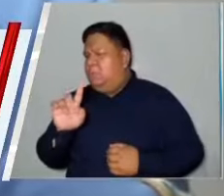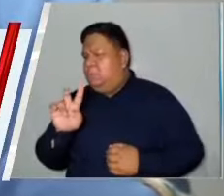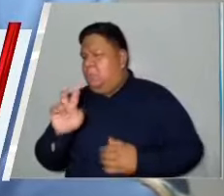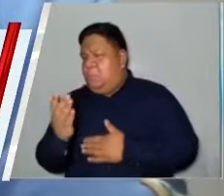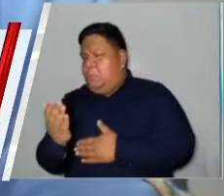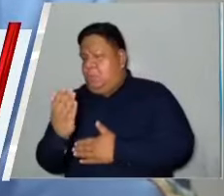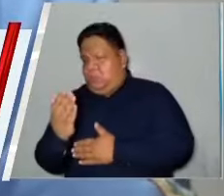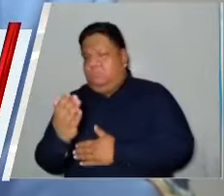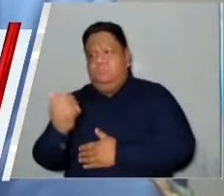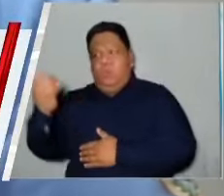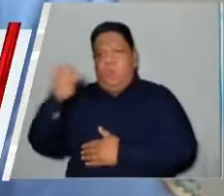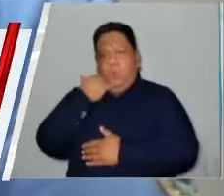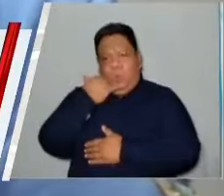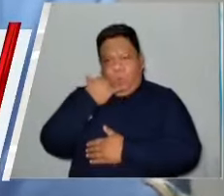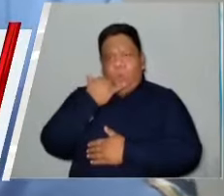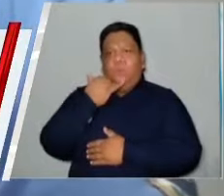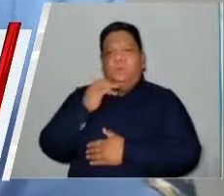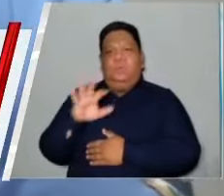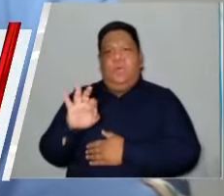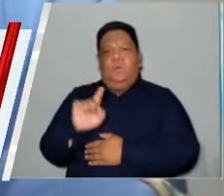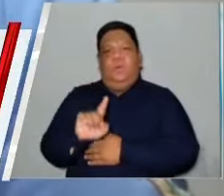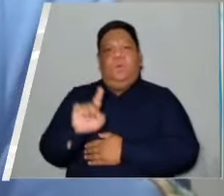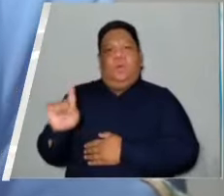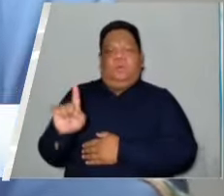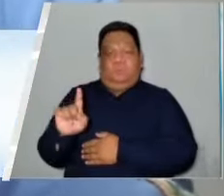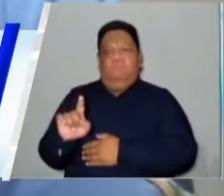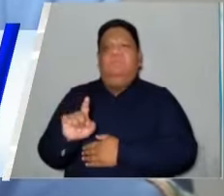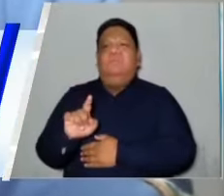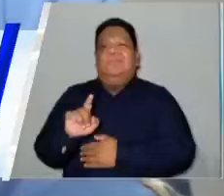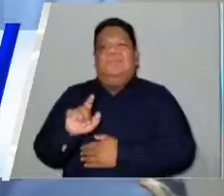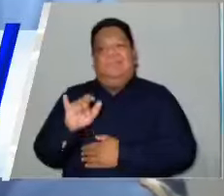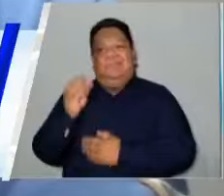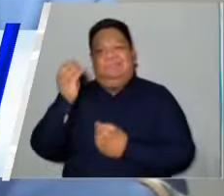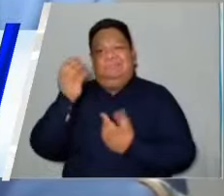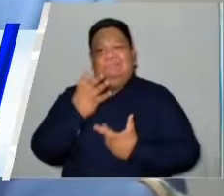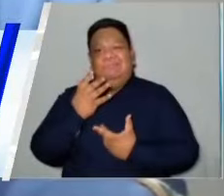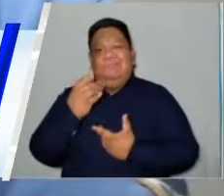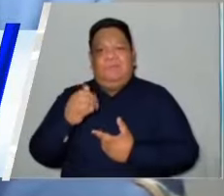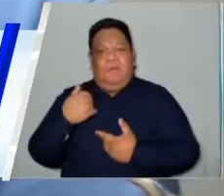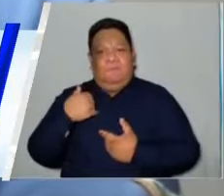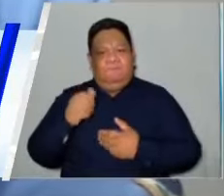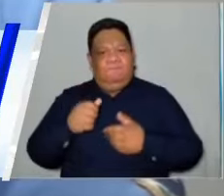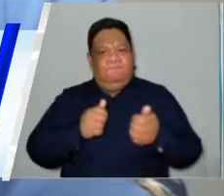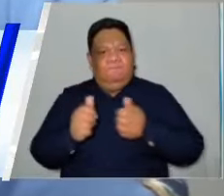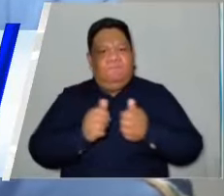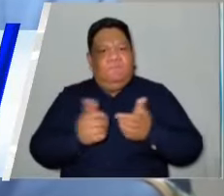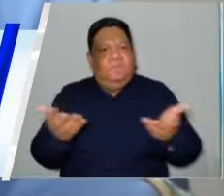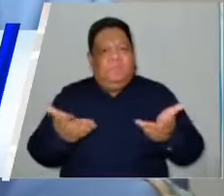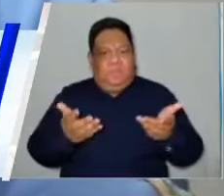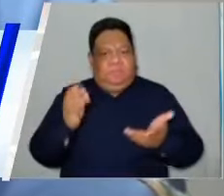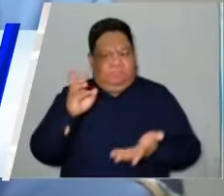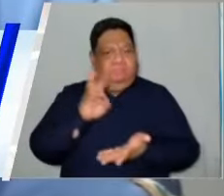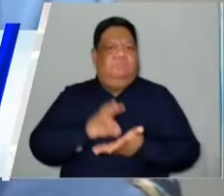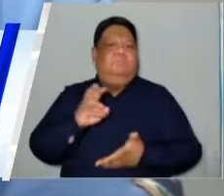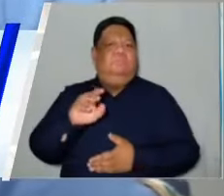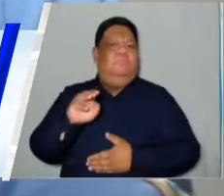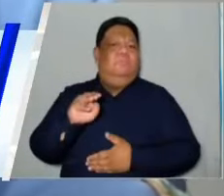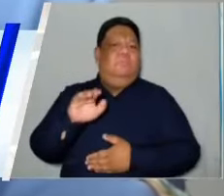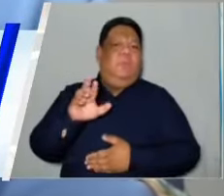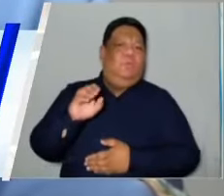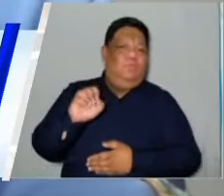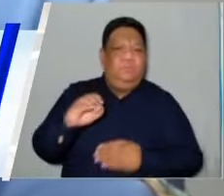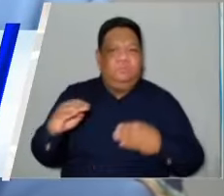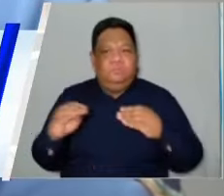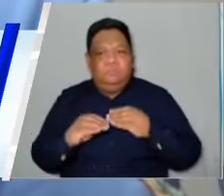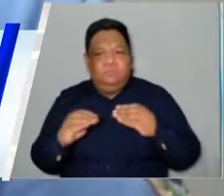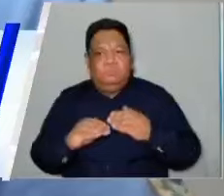sa 911. Allegedly is nagkaroon daw ng drug racing sa may Marcos Highway. Then immediately naman is yung police natin is nag-respond